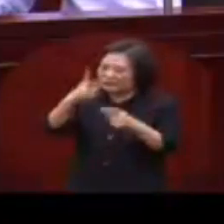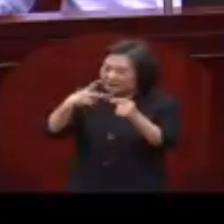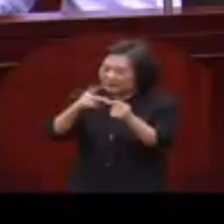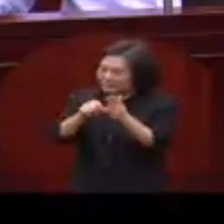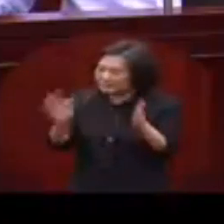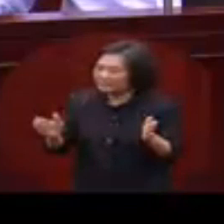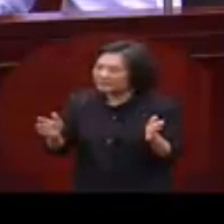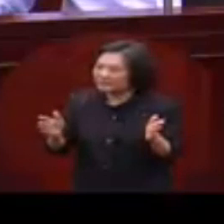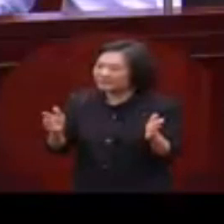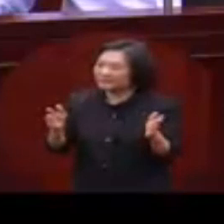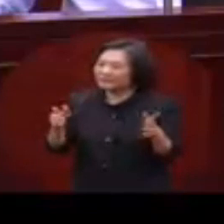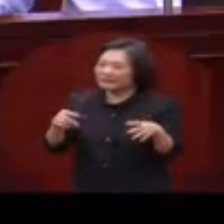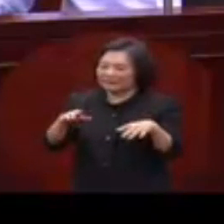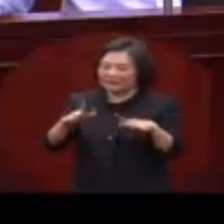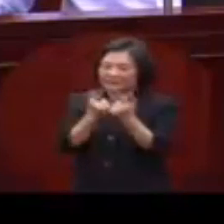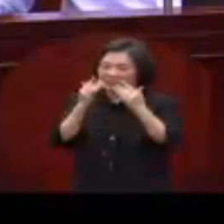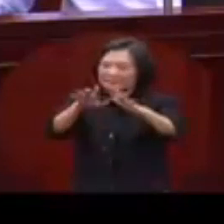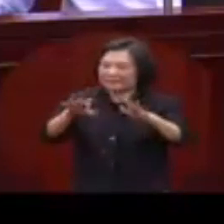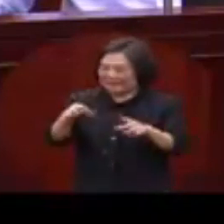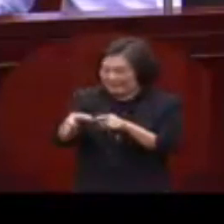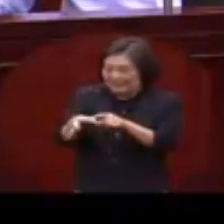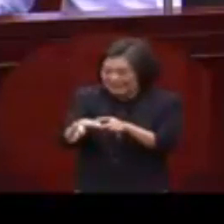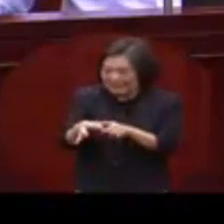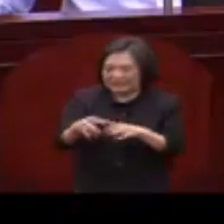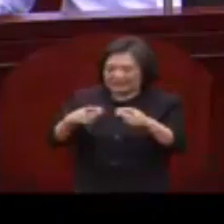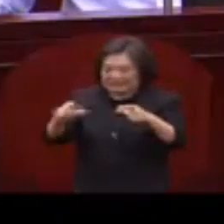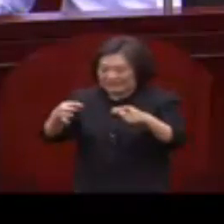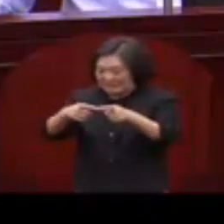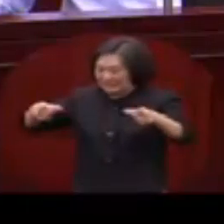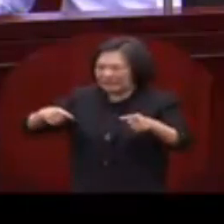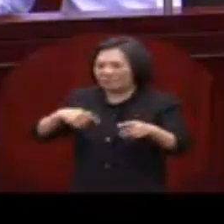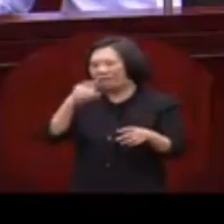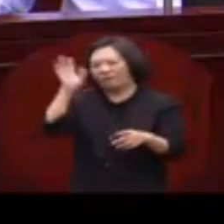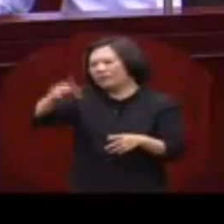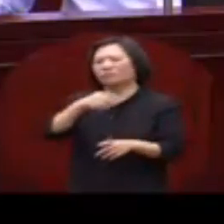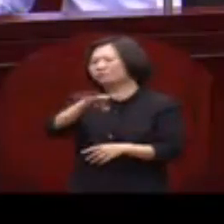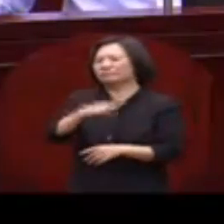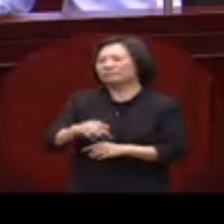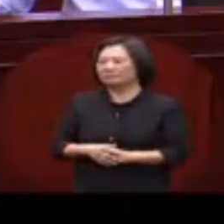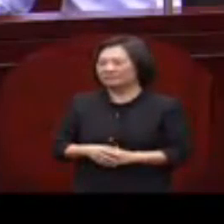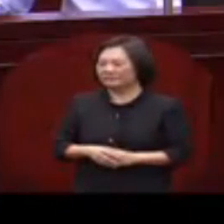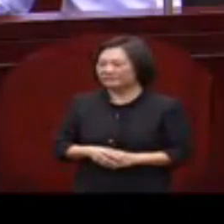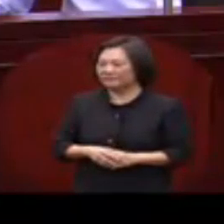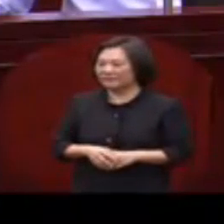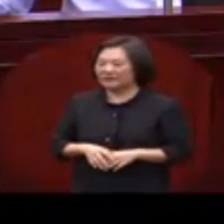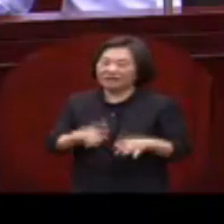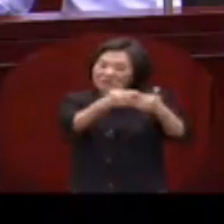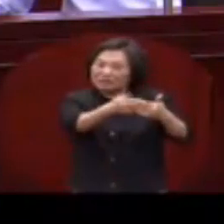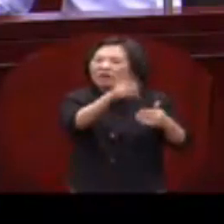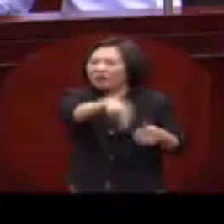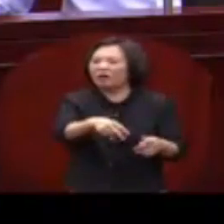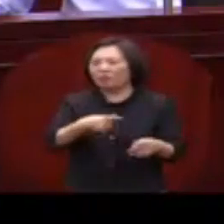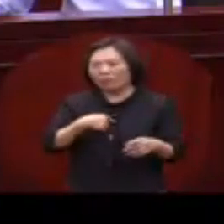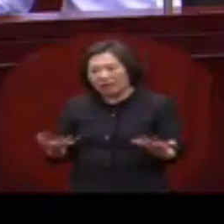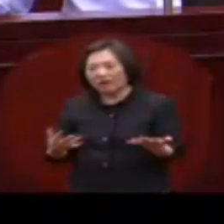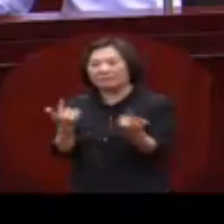么现金跟那个铜板跟纸钞消灭，很多人都以为我在开玩笑，我是讲真的。如果中国大陆都做得到，我们一定要追